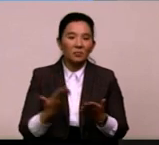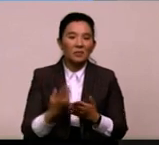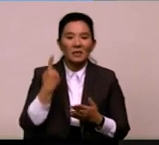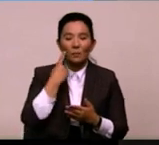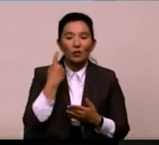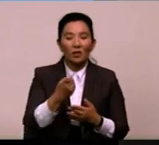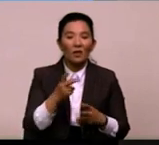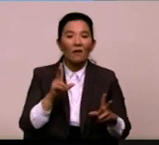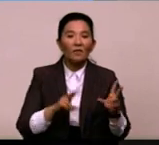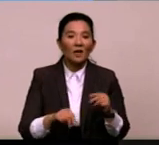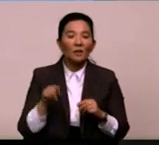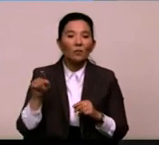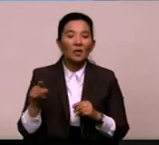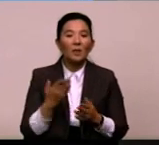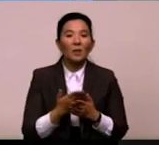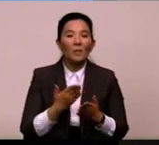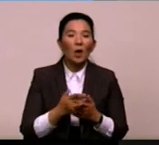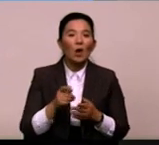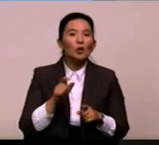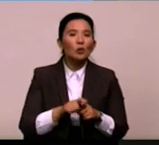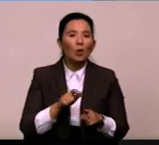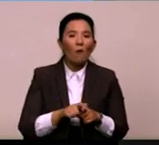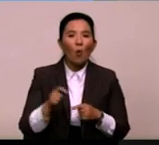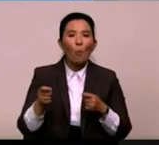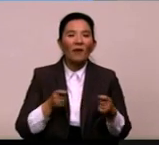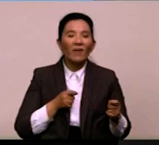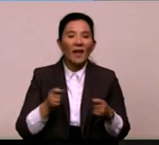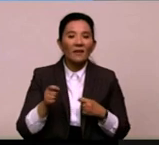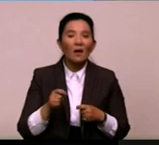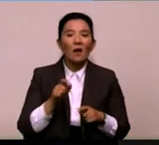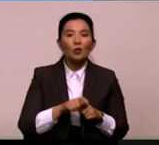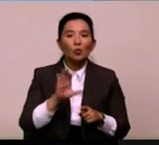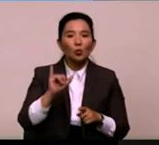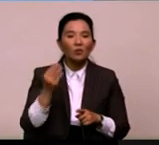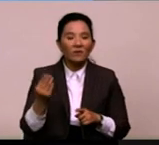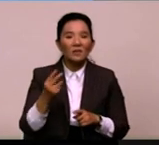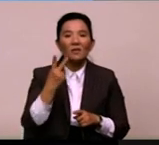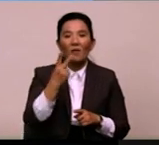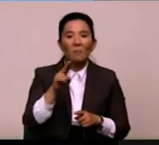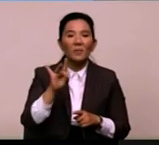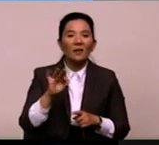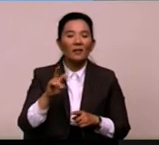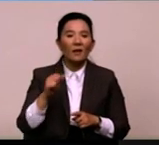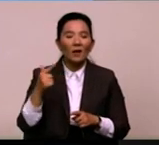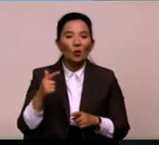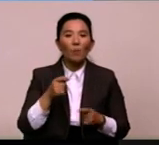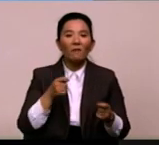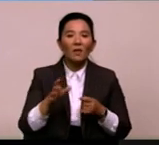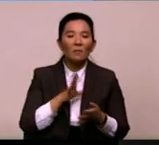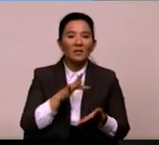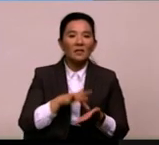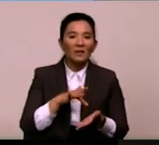В данном случае управление, слово существительное, два прилагательных. Управление было